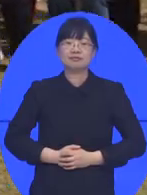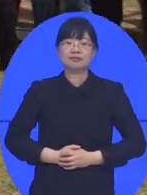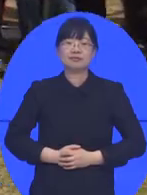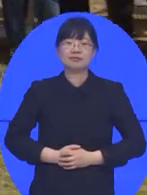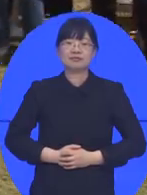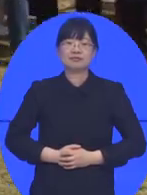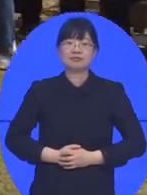감사합니다